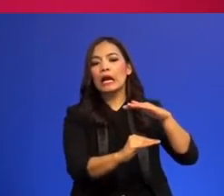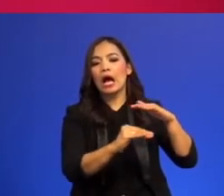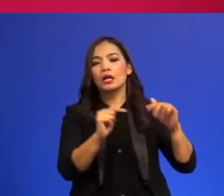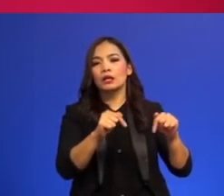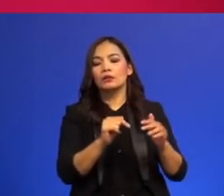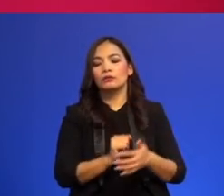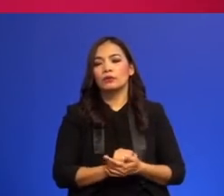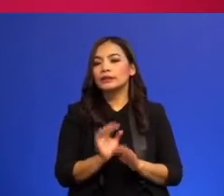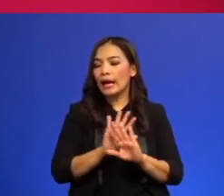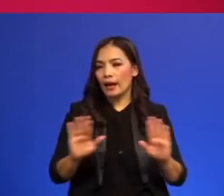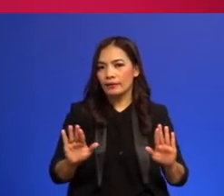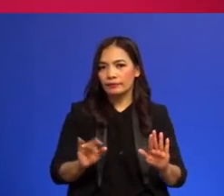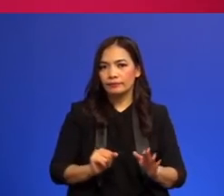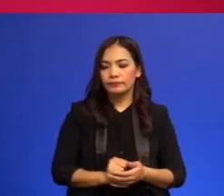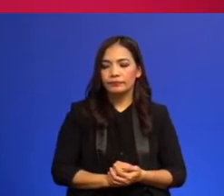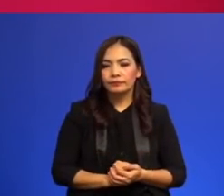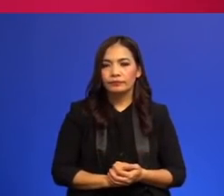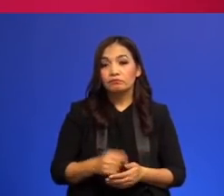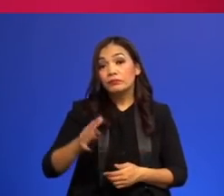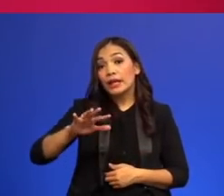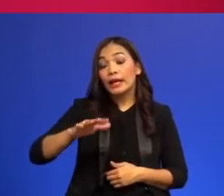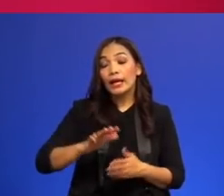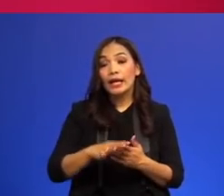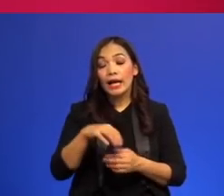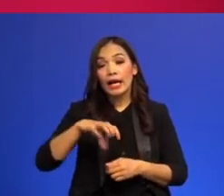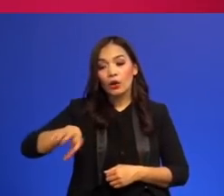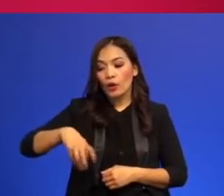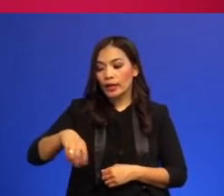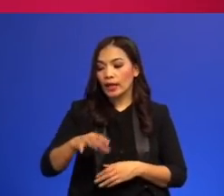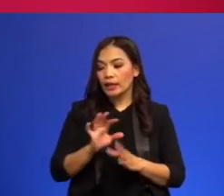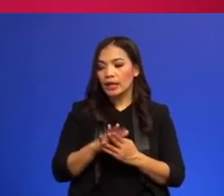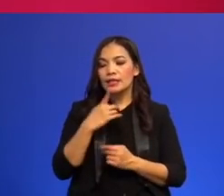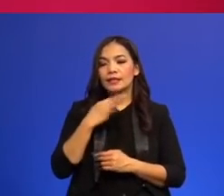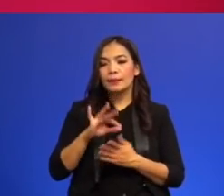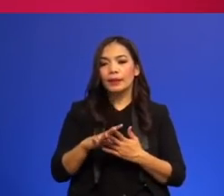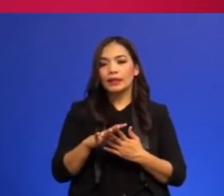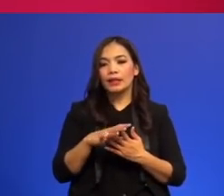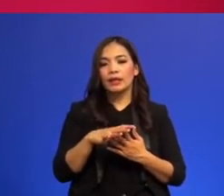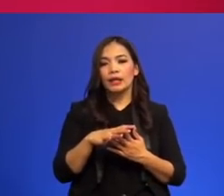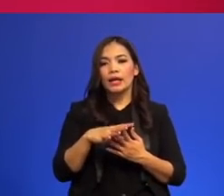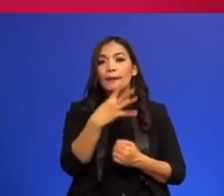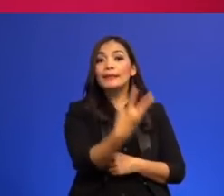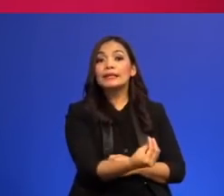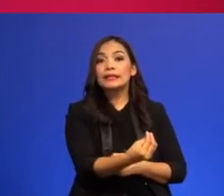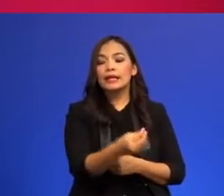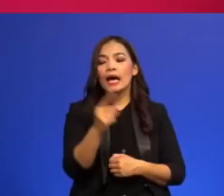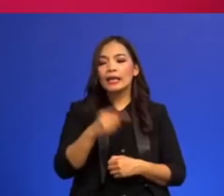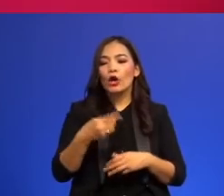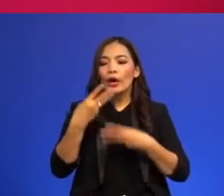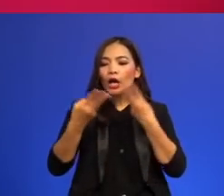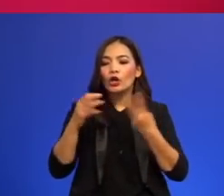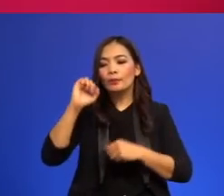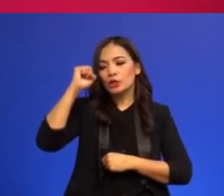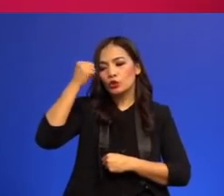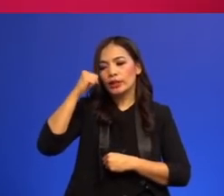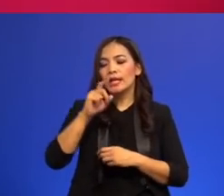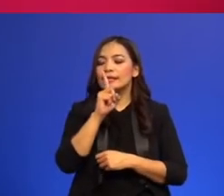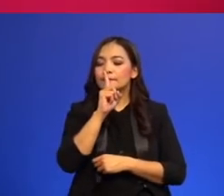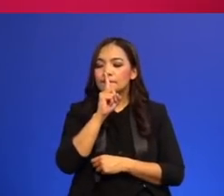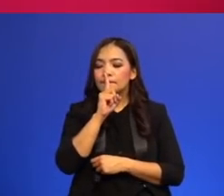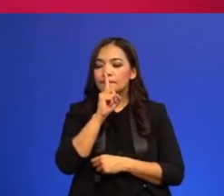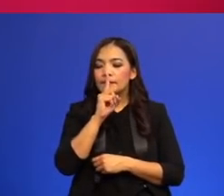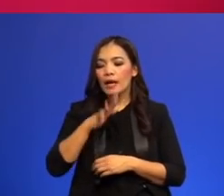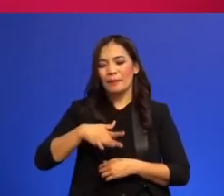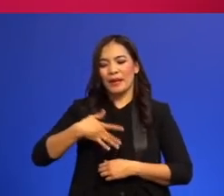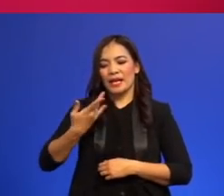itu. Ya, kadang-kadang keluarga yang tidak mampu karena gagal bisnis dia nurut. Dia diam, tapi dia merasa